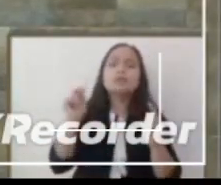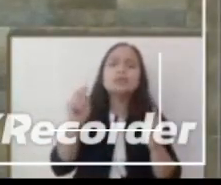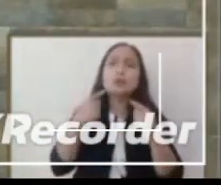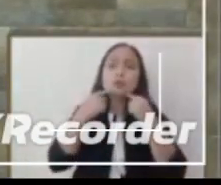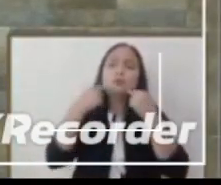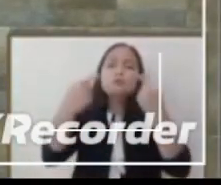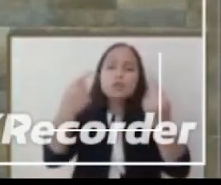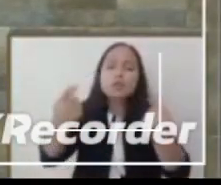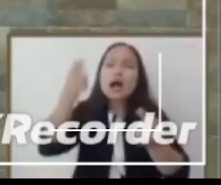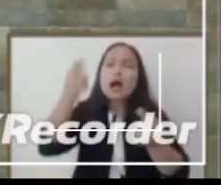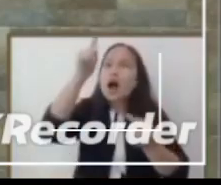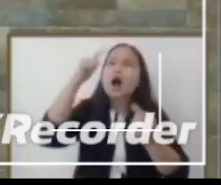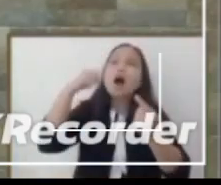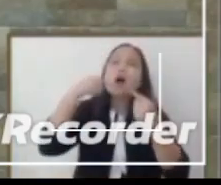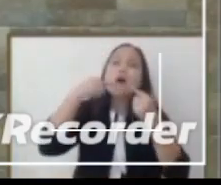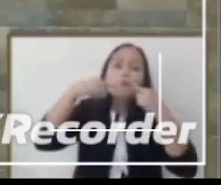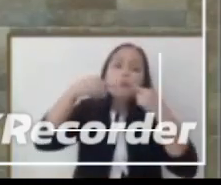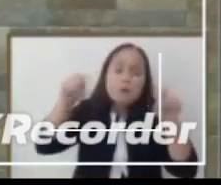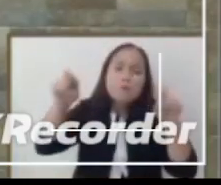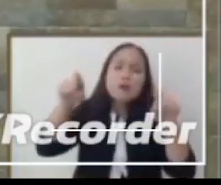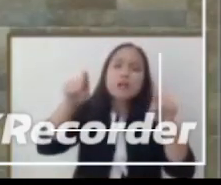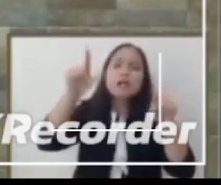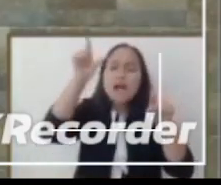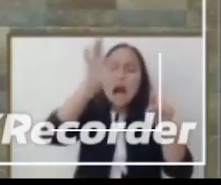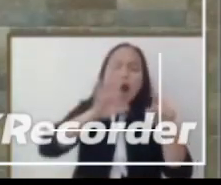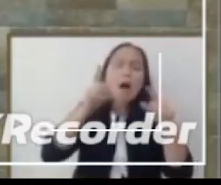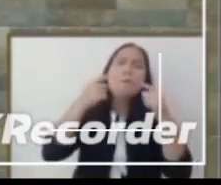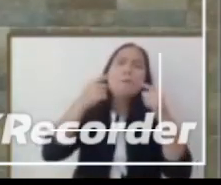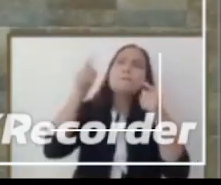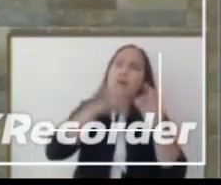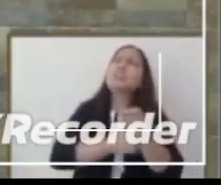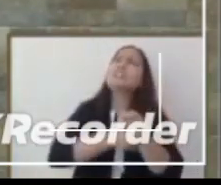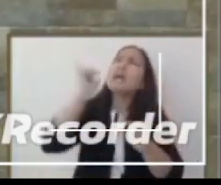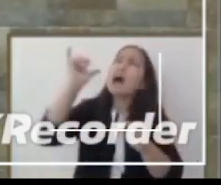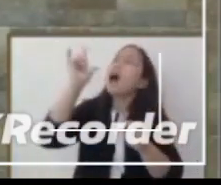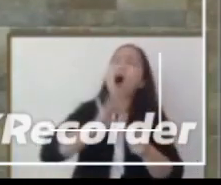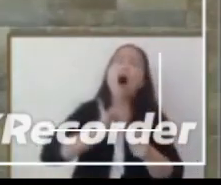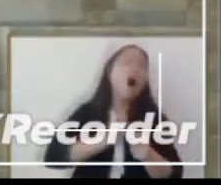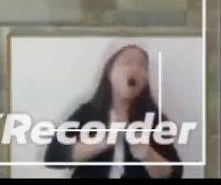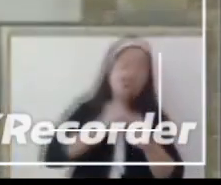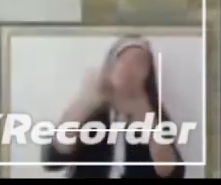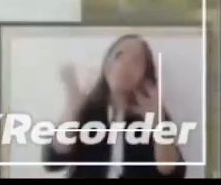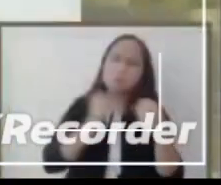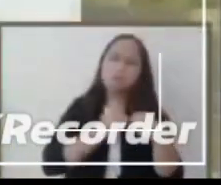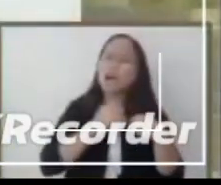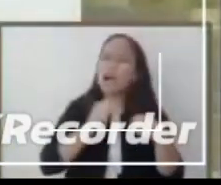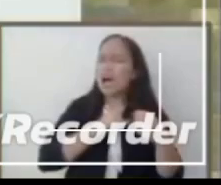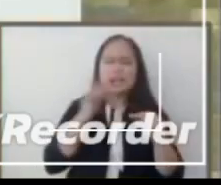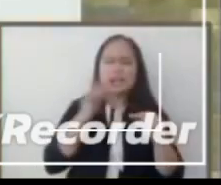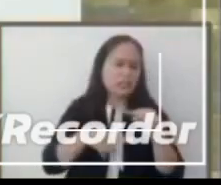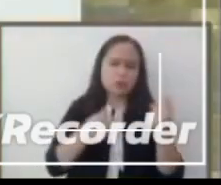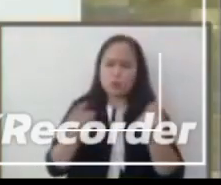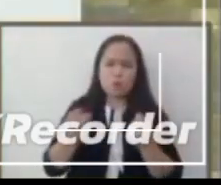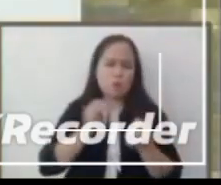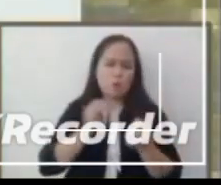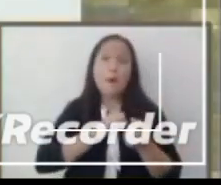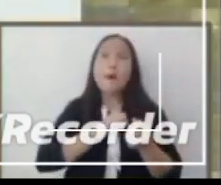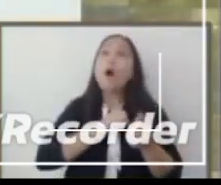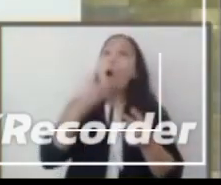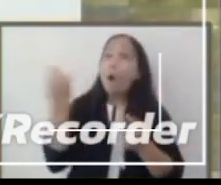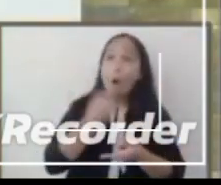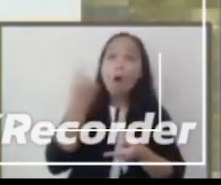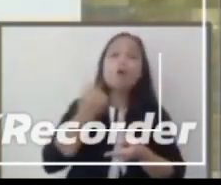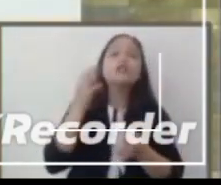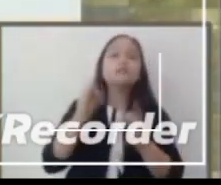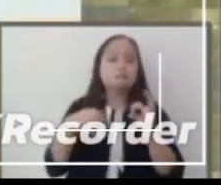God and say, yes, oh God, tinatanggap ko na hindi ko kayang isang bagay na ito. Maliban na lamang na kayo may